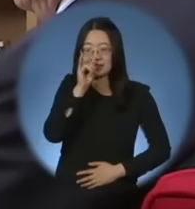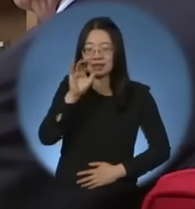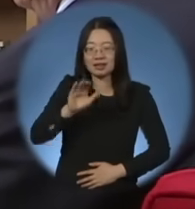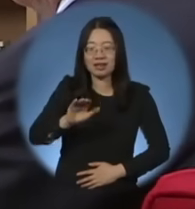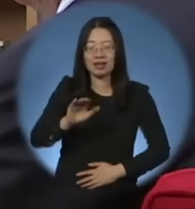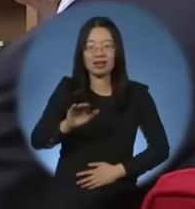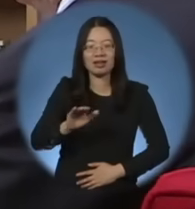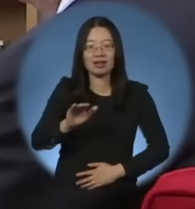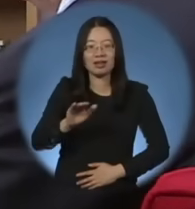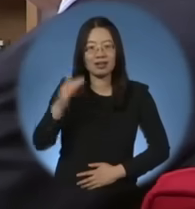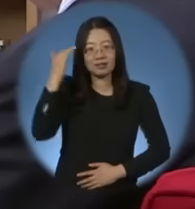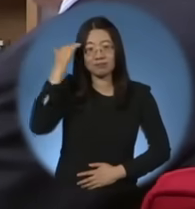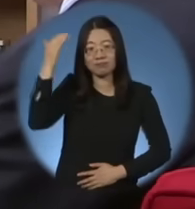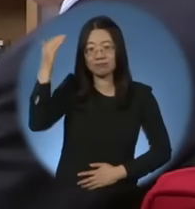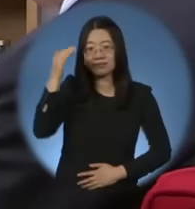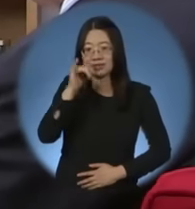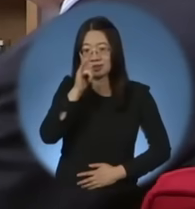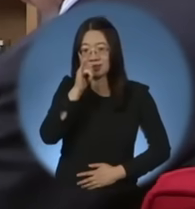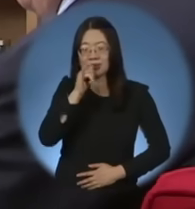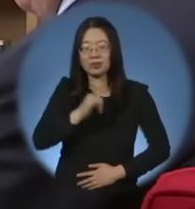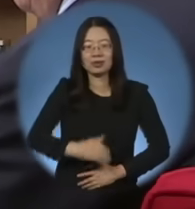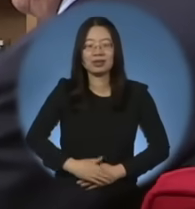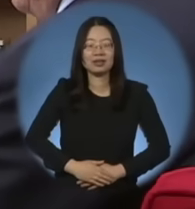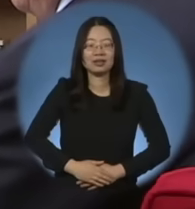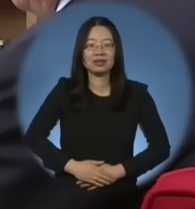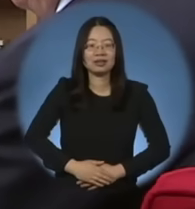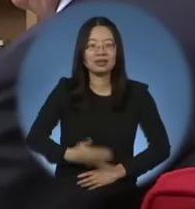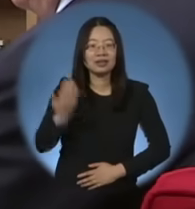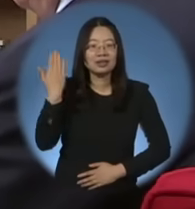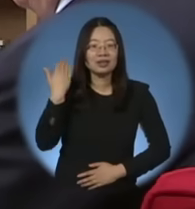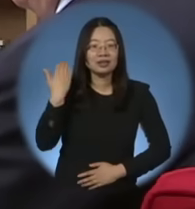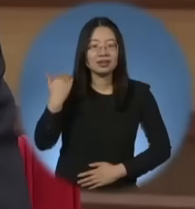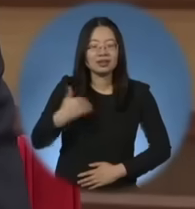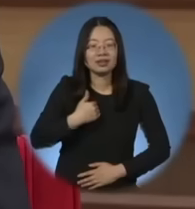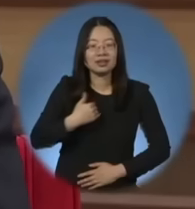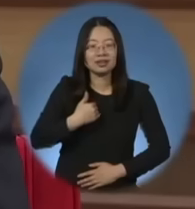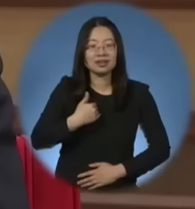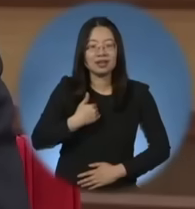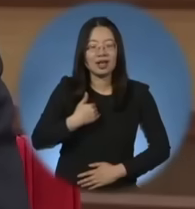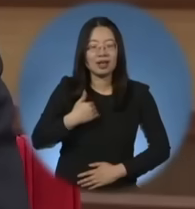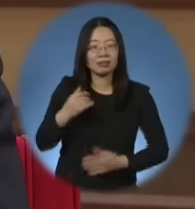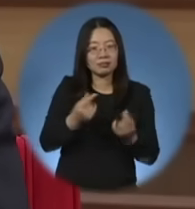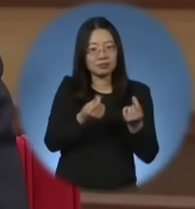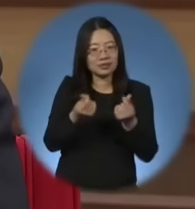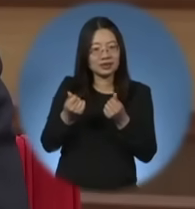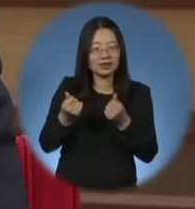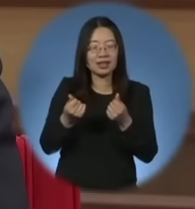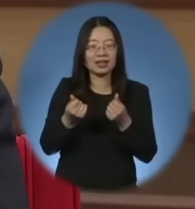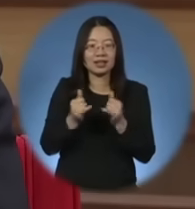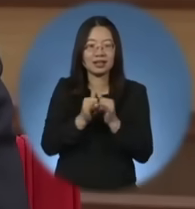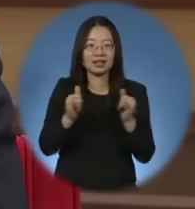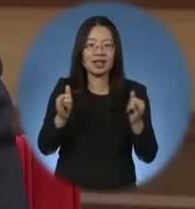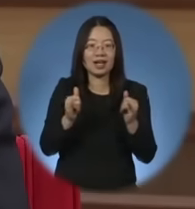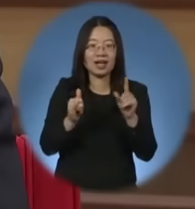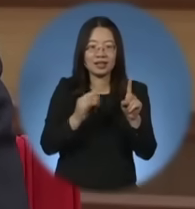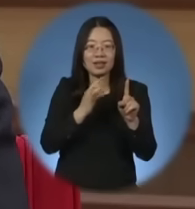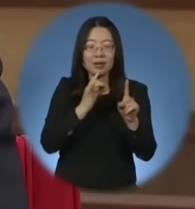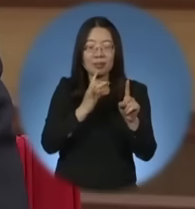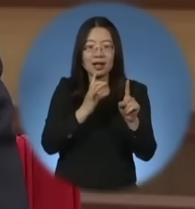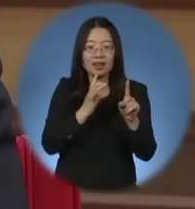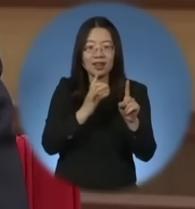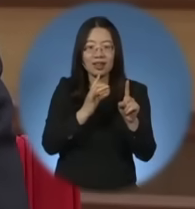아 상당히 키 큰 편이 없고요 그렇죠 그렇죠 그때 나만 한 기가 나만 한 사람